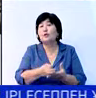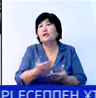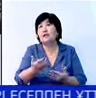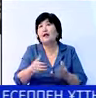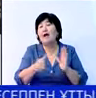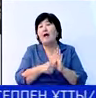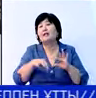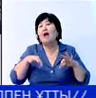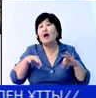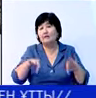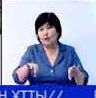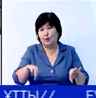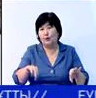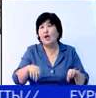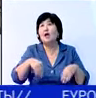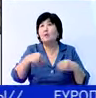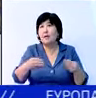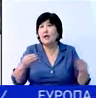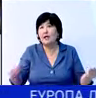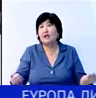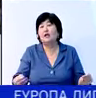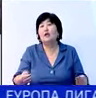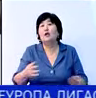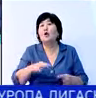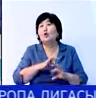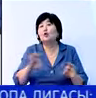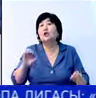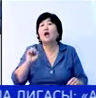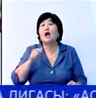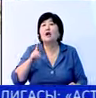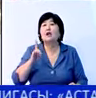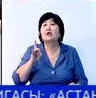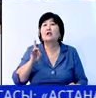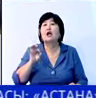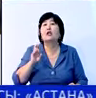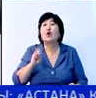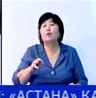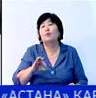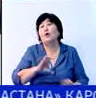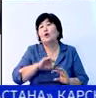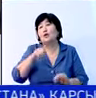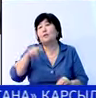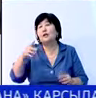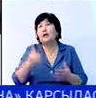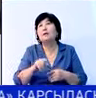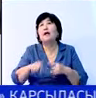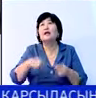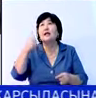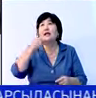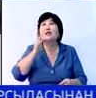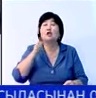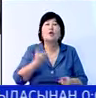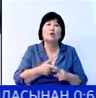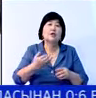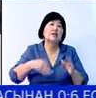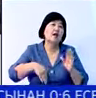6 автокөлік берілді. Өзім үздік агроном номинациясына алып шықтым. Алашса келесі жылы бұдан